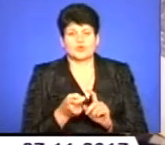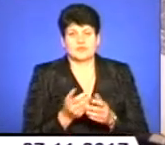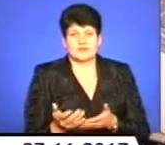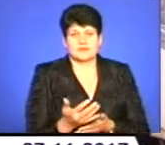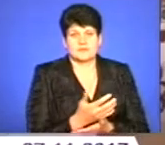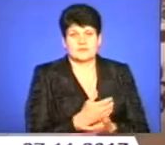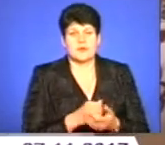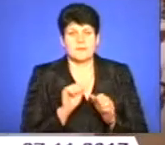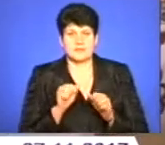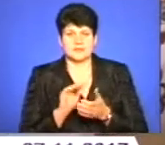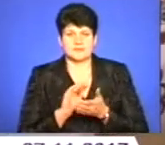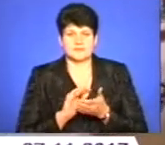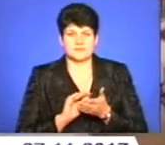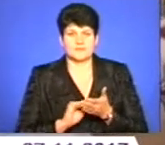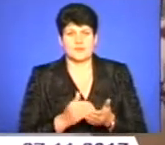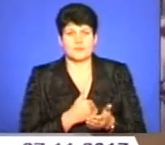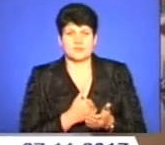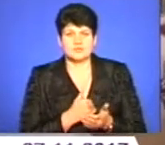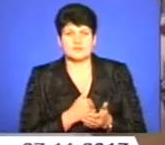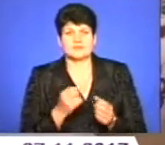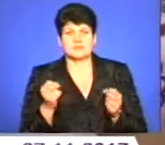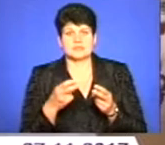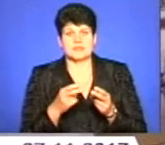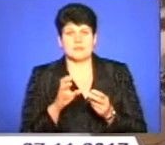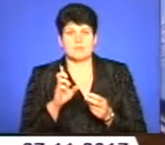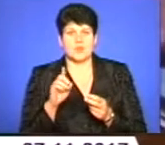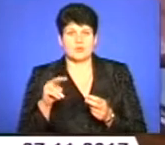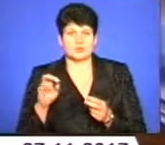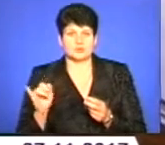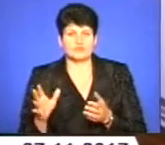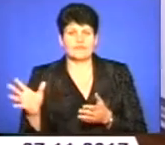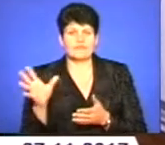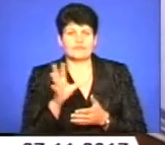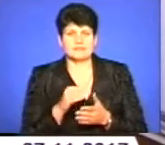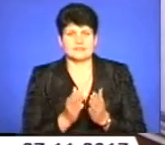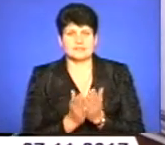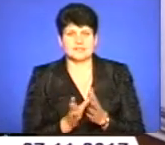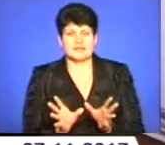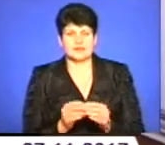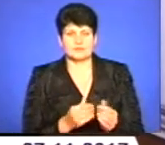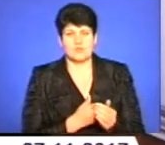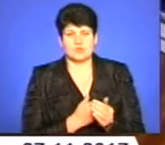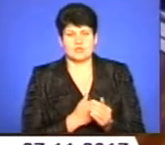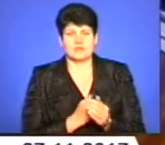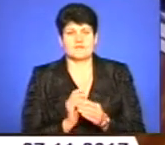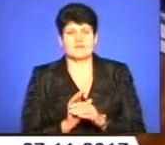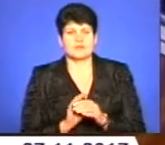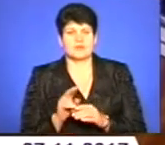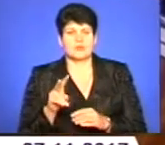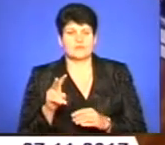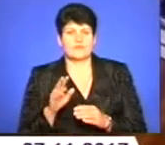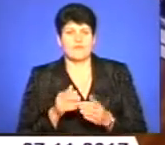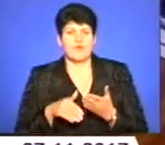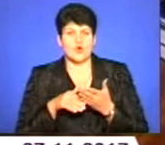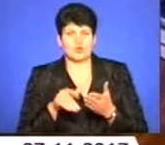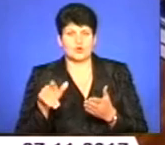можливість залишити відгук або побажання у спеціальному блокноті. Усі зібрані видання разом з побажаннями волонтери логістичного